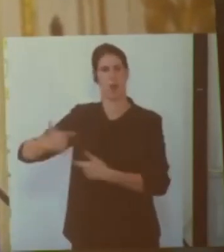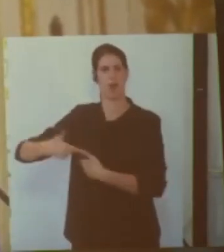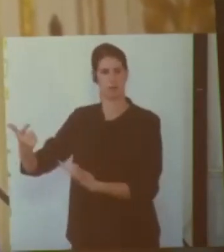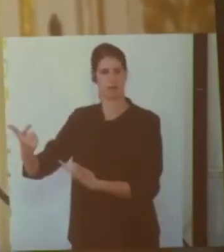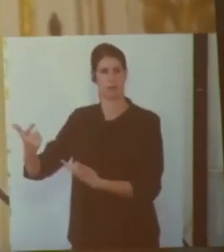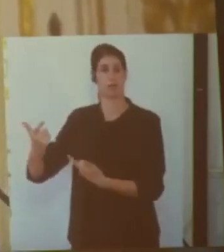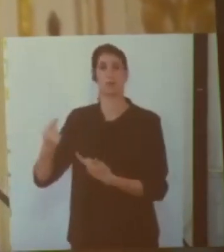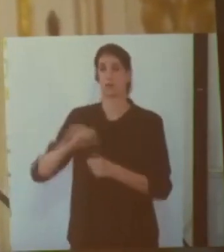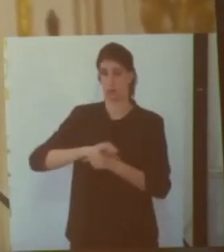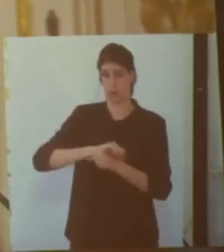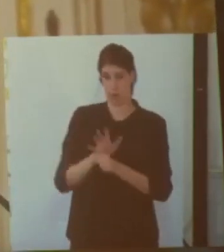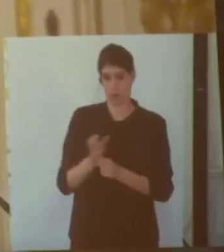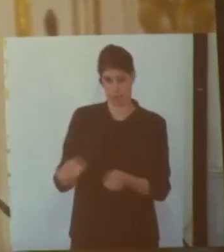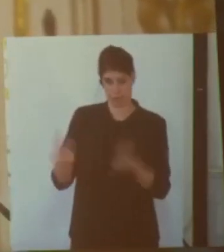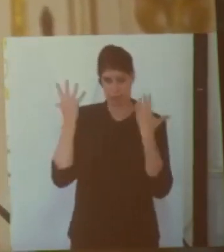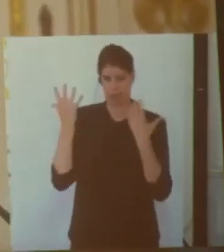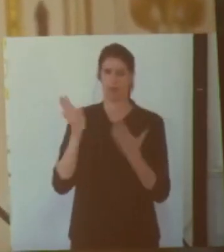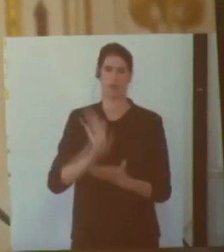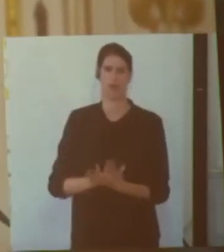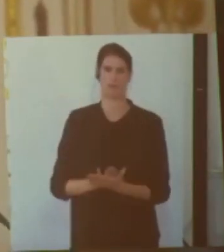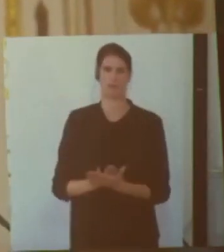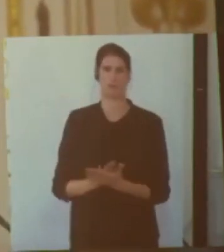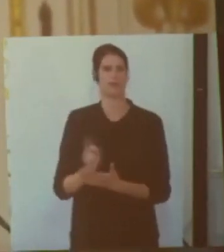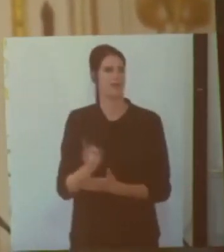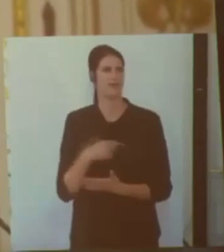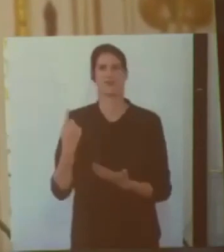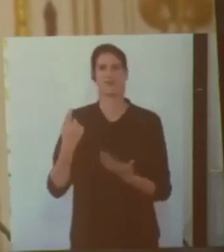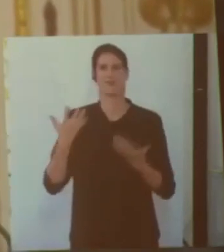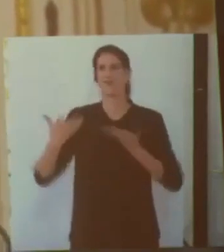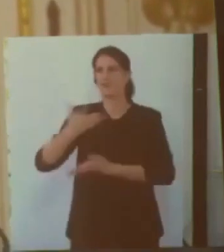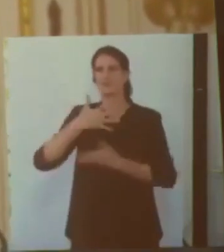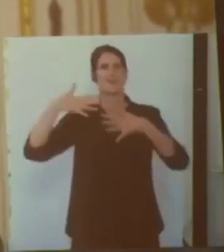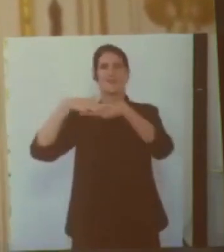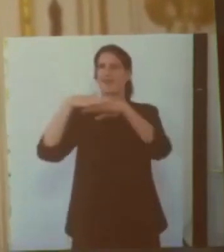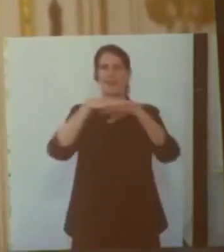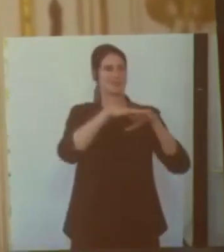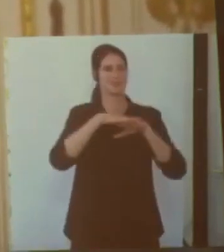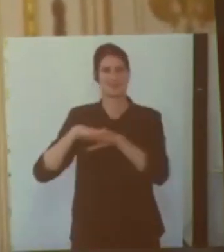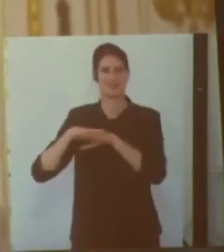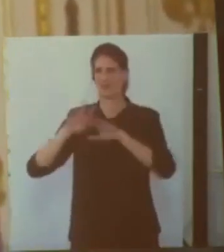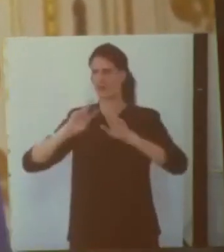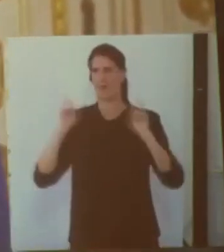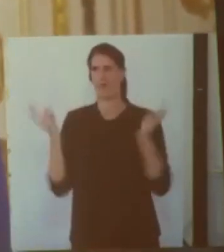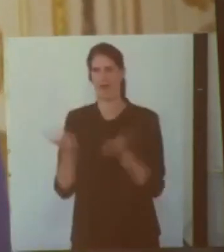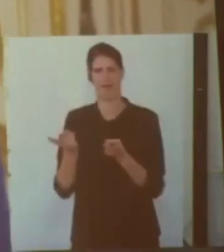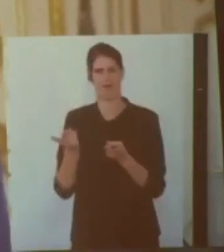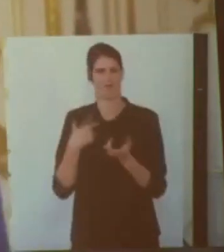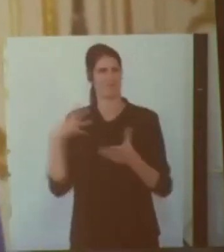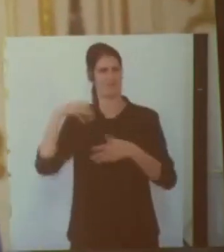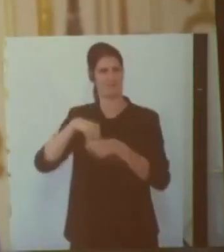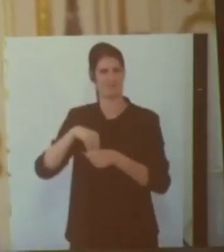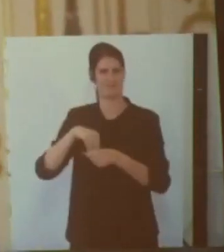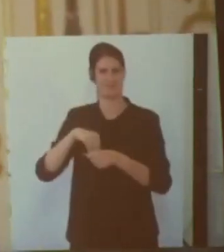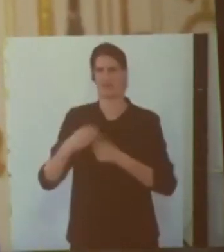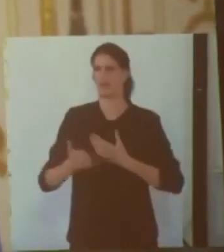nach Corona so sein. Wir sind Teil einer vernetzten Wirtschaft und Teil von globalen Lieferketten. Allein die Tatsache, dass